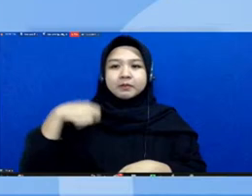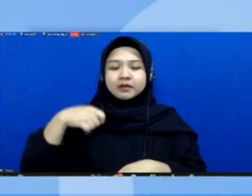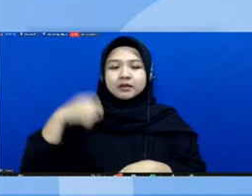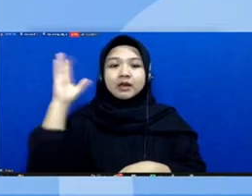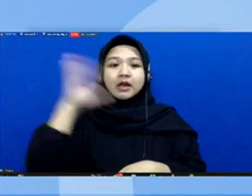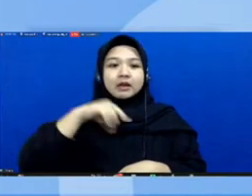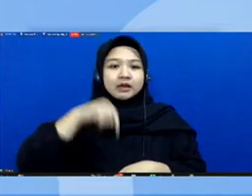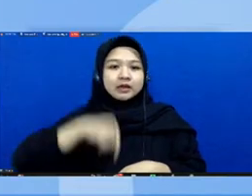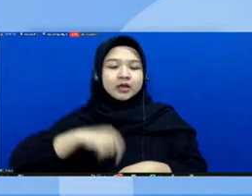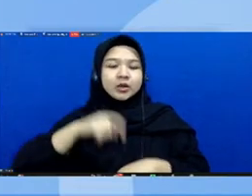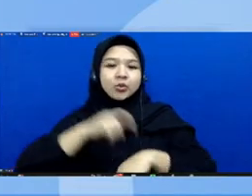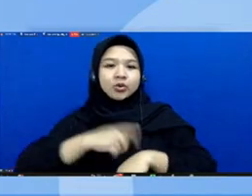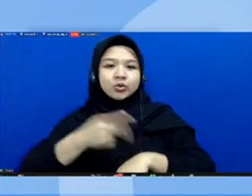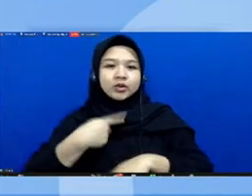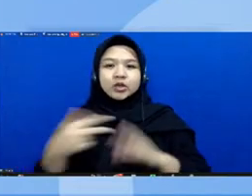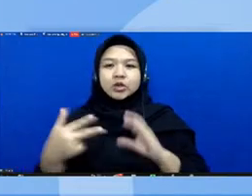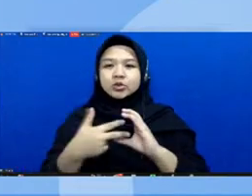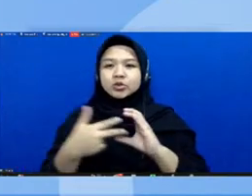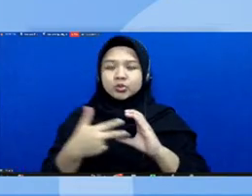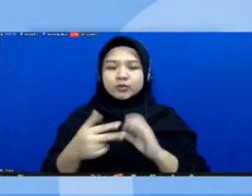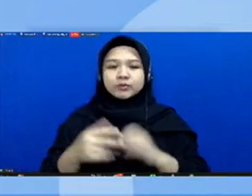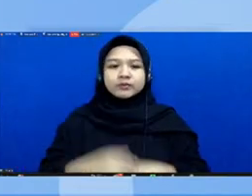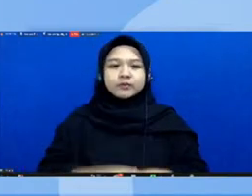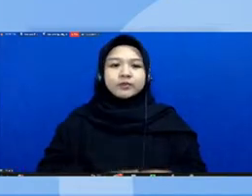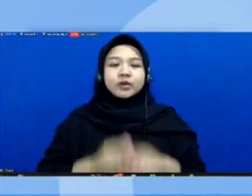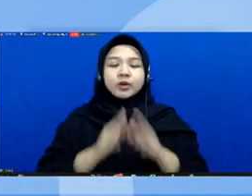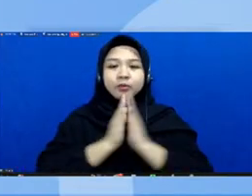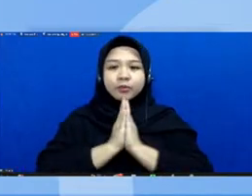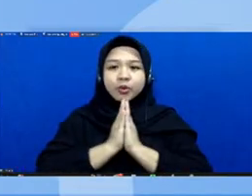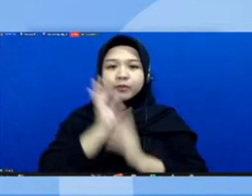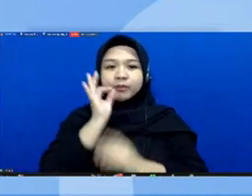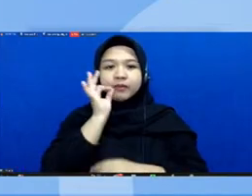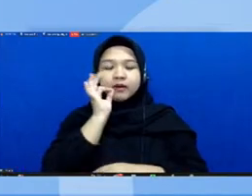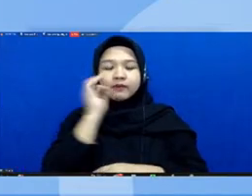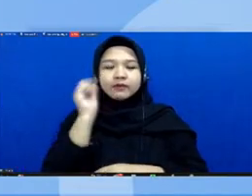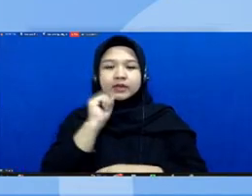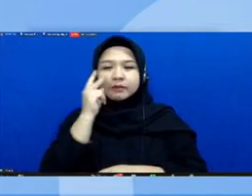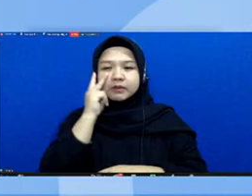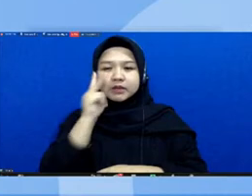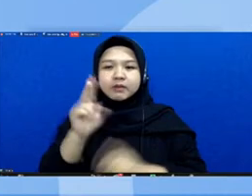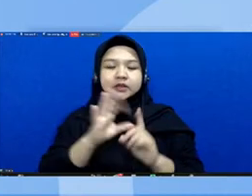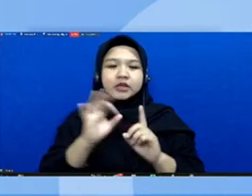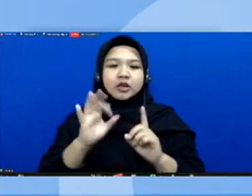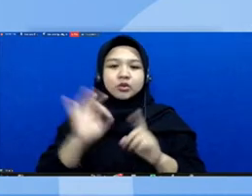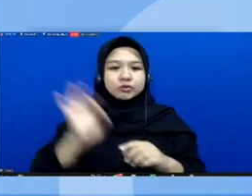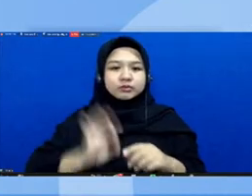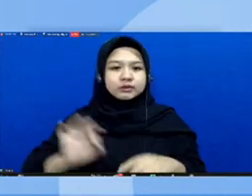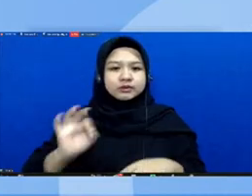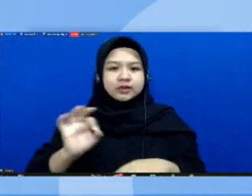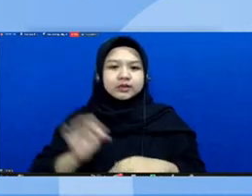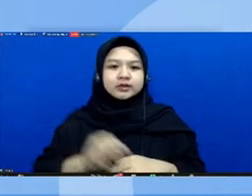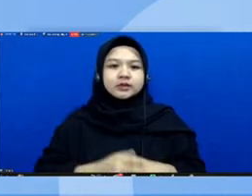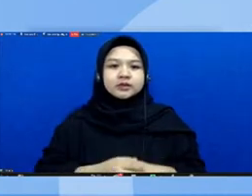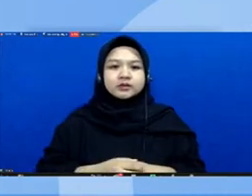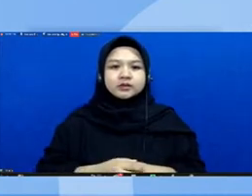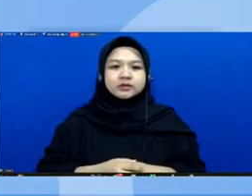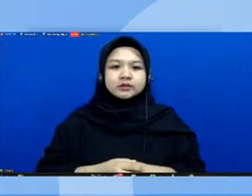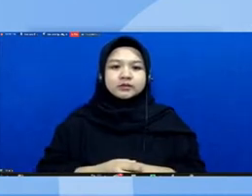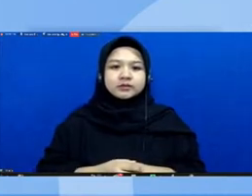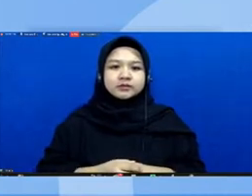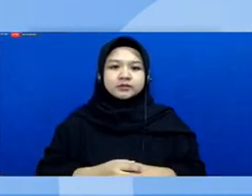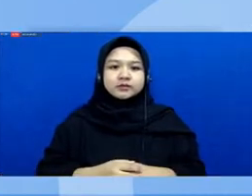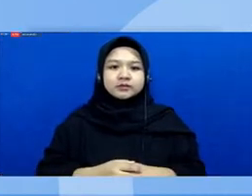khusus waktu kita untuk Zoom. Jadi mohon maaf nggak menyimak 100% tadi, agak sedikit-sedikit saja.